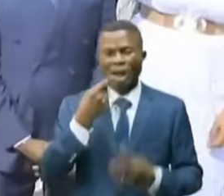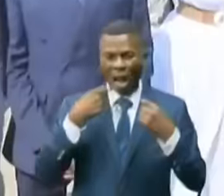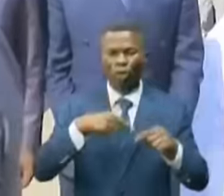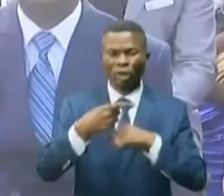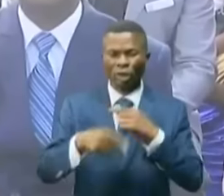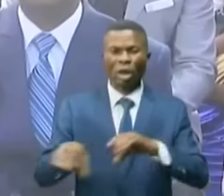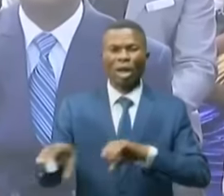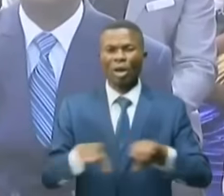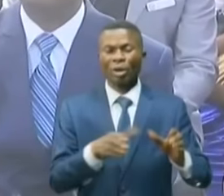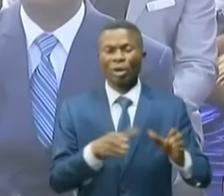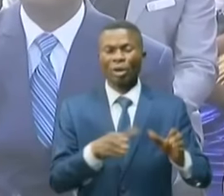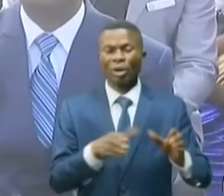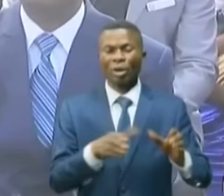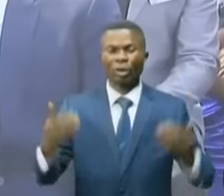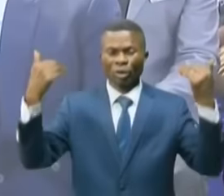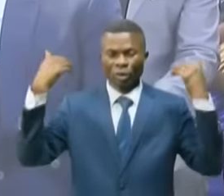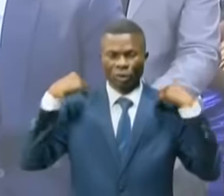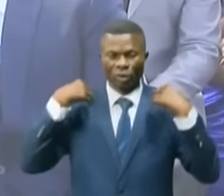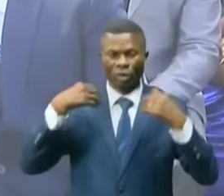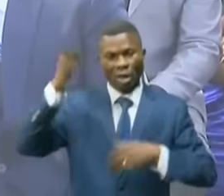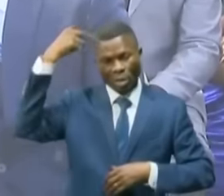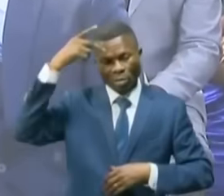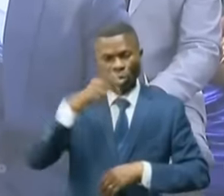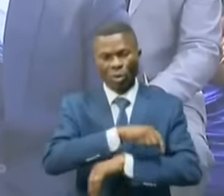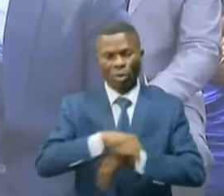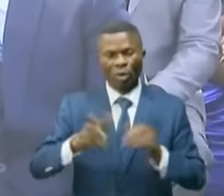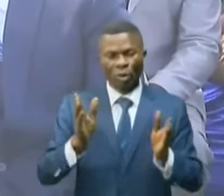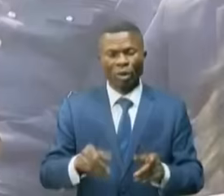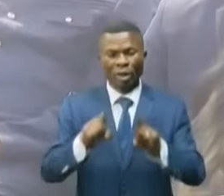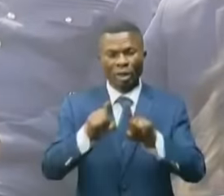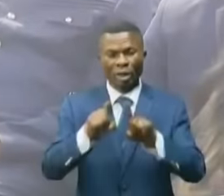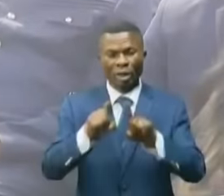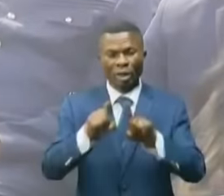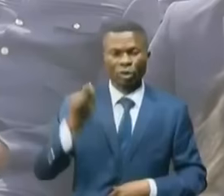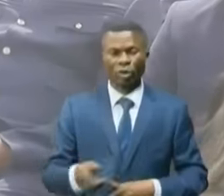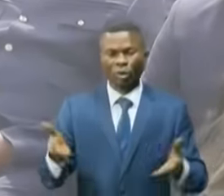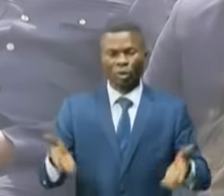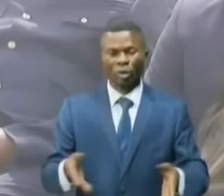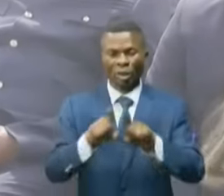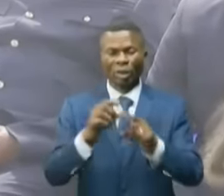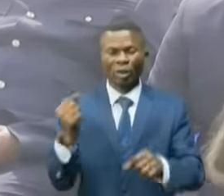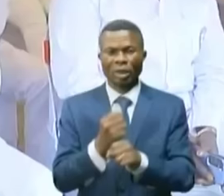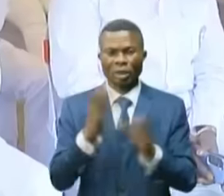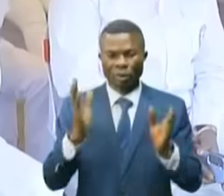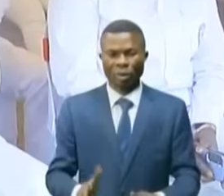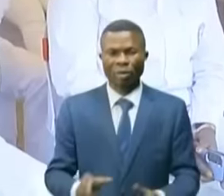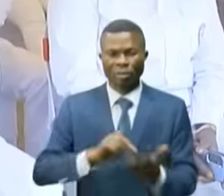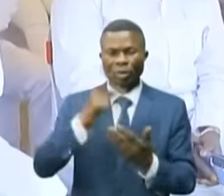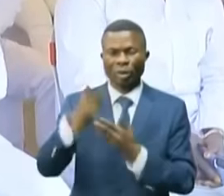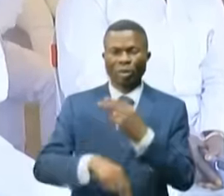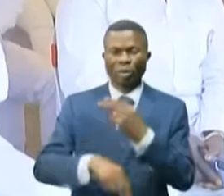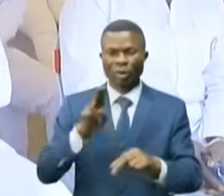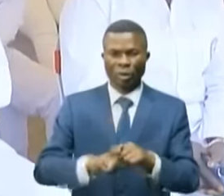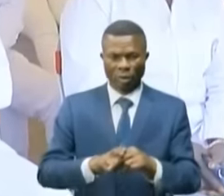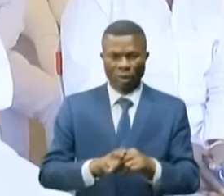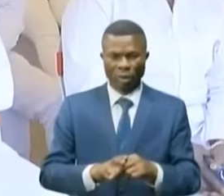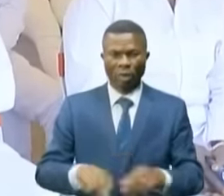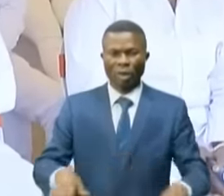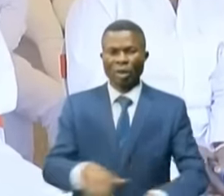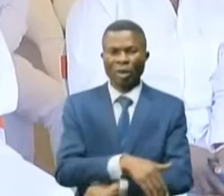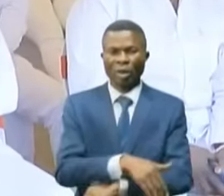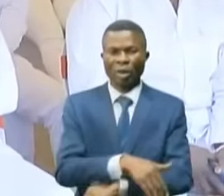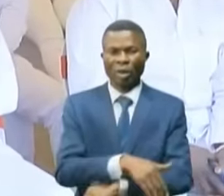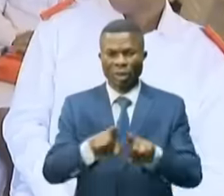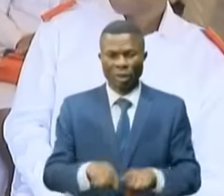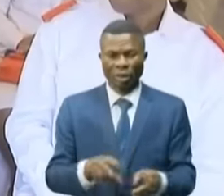s'est déroulée en présence des autorités politico-administratives et militaires ainsi que les agents du Programme national de l'hygiène aux frontières et